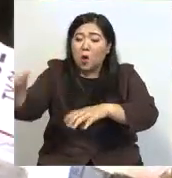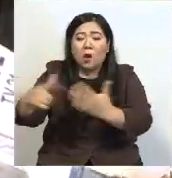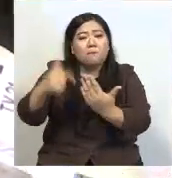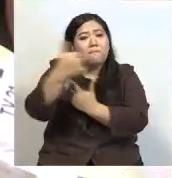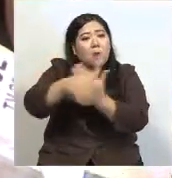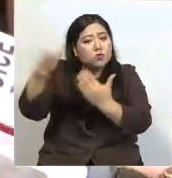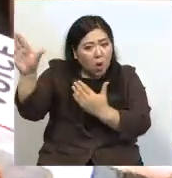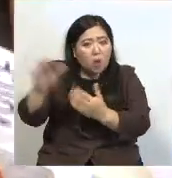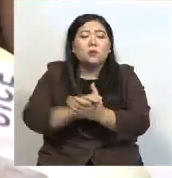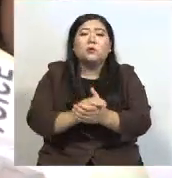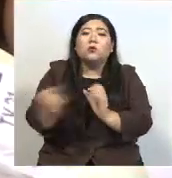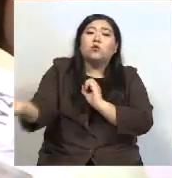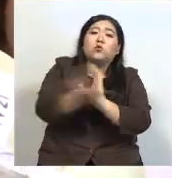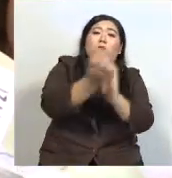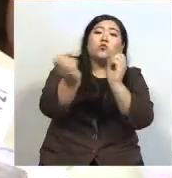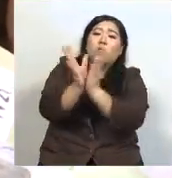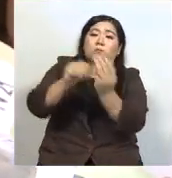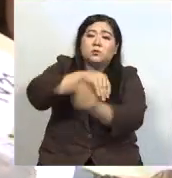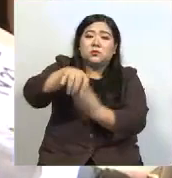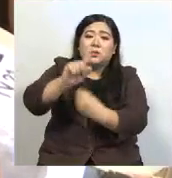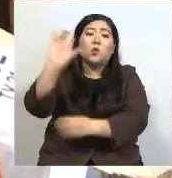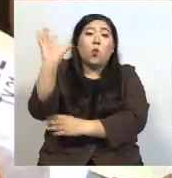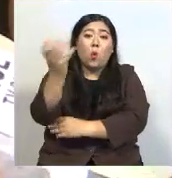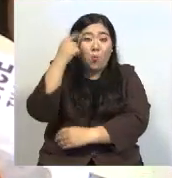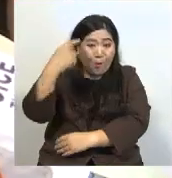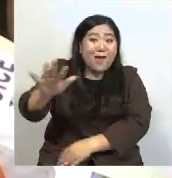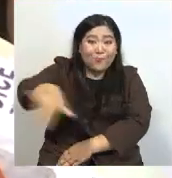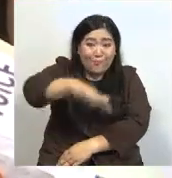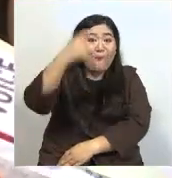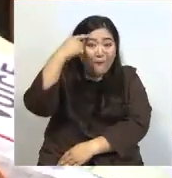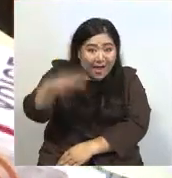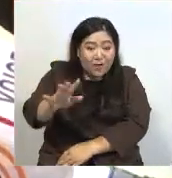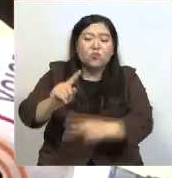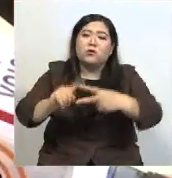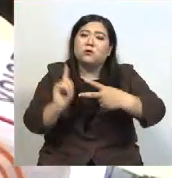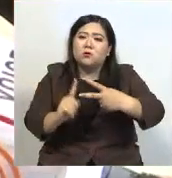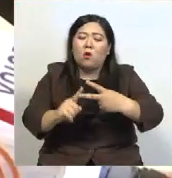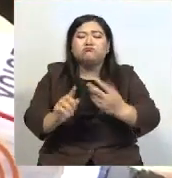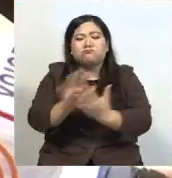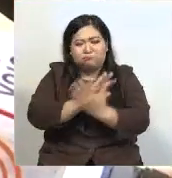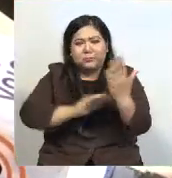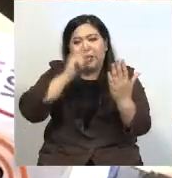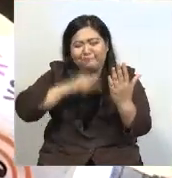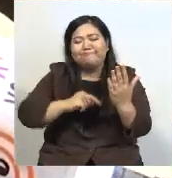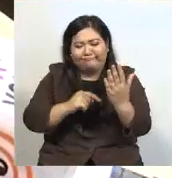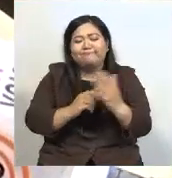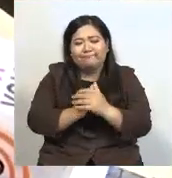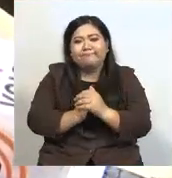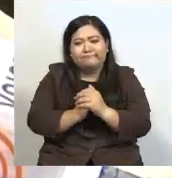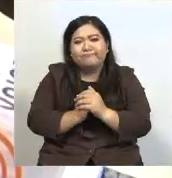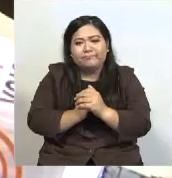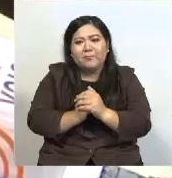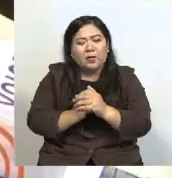ซึ่งเป็นผลกระทบของปัจจัยเศรษฐกิจโลกอย่างที่เรารับทราบกันอยู่แล้วก็เรื่องของปัจจัยภายในนะครับ